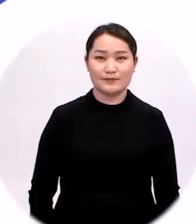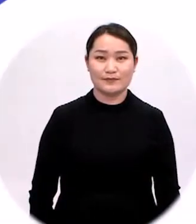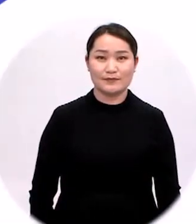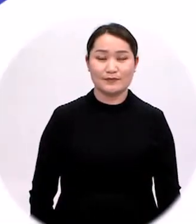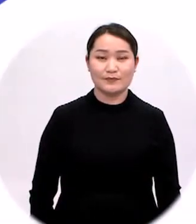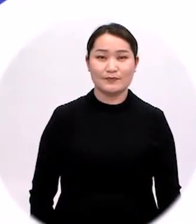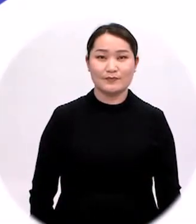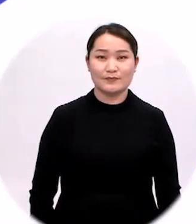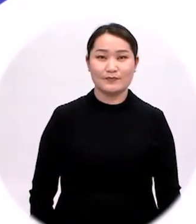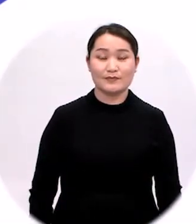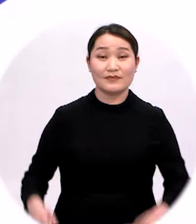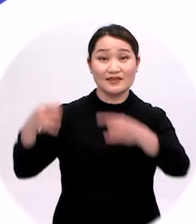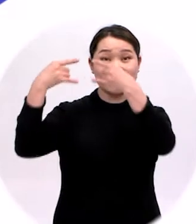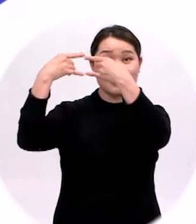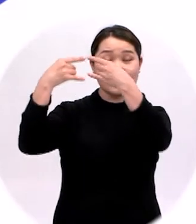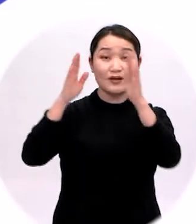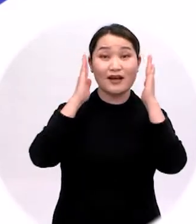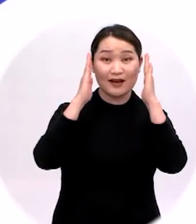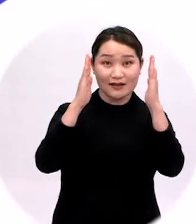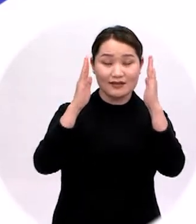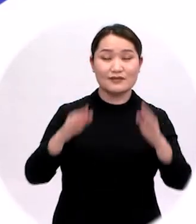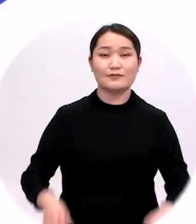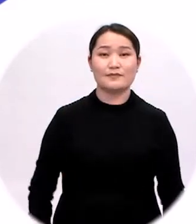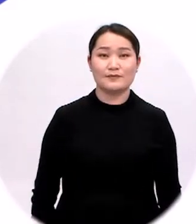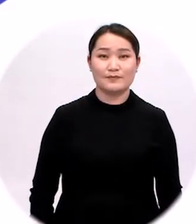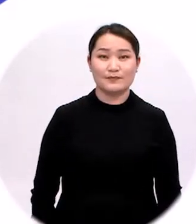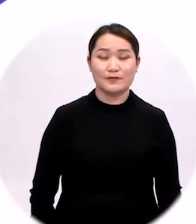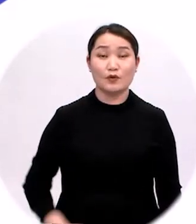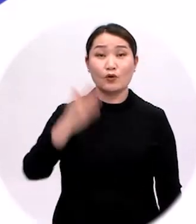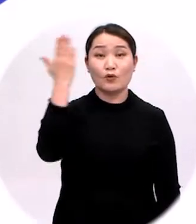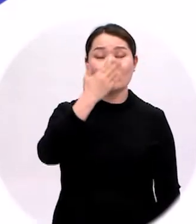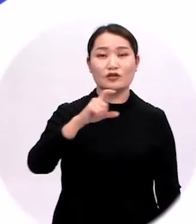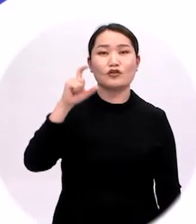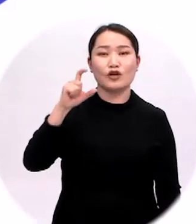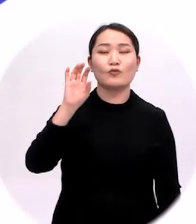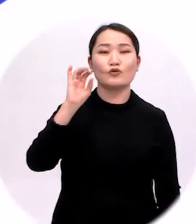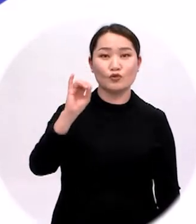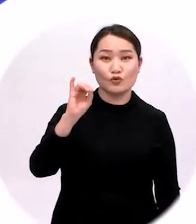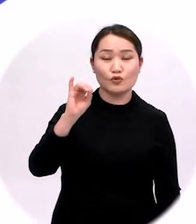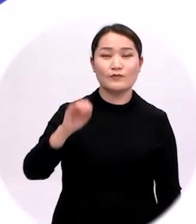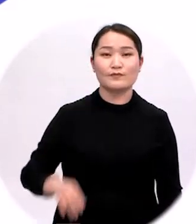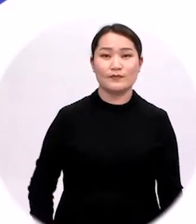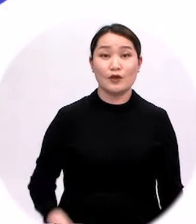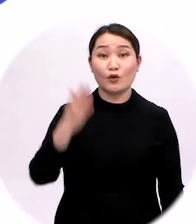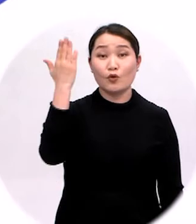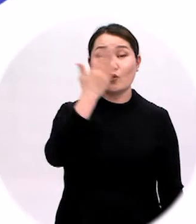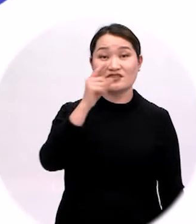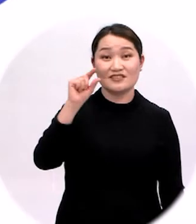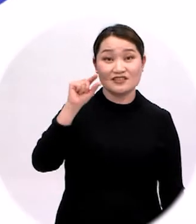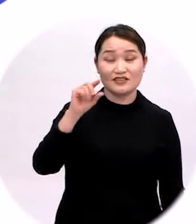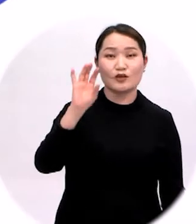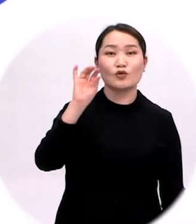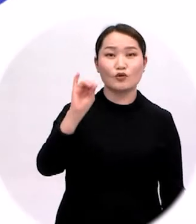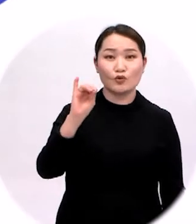Багш нь дэлгэцэнд дарамт үсгийг харуулж байна. Дарамт том юу үсэг, дармал жижиг,